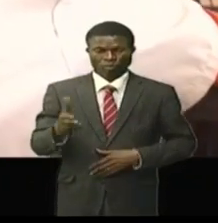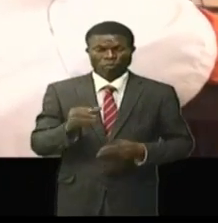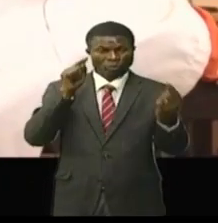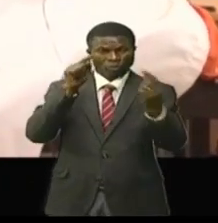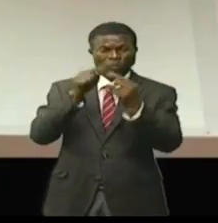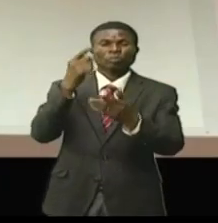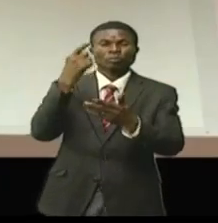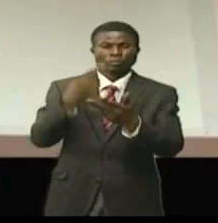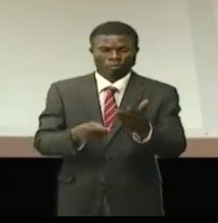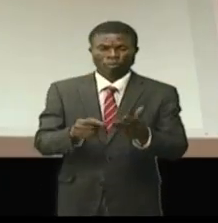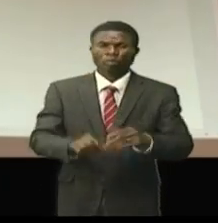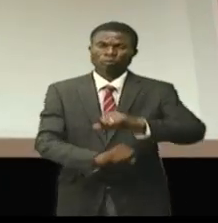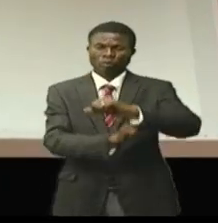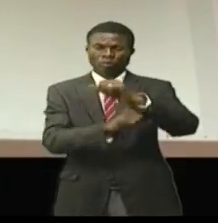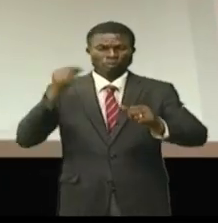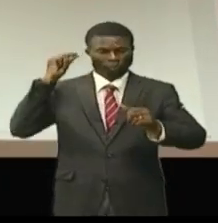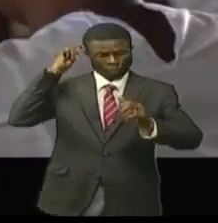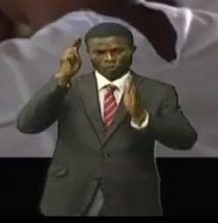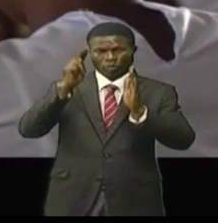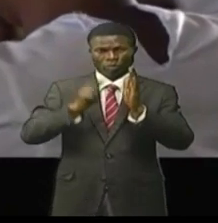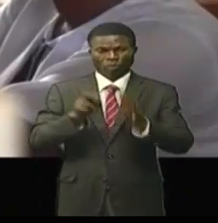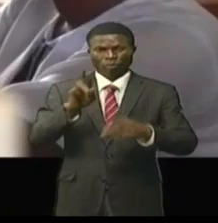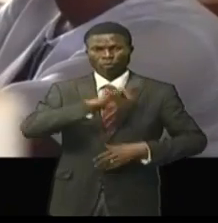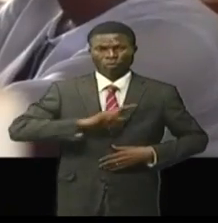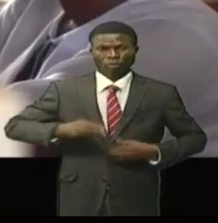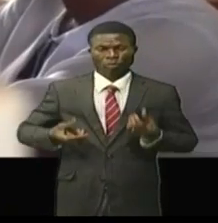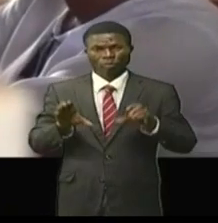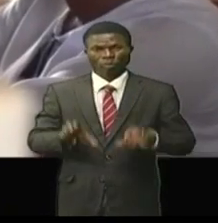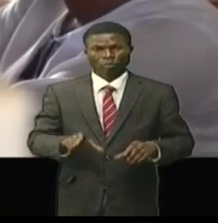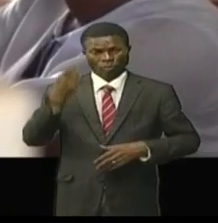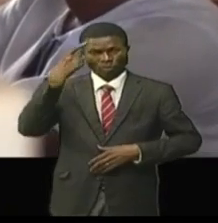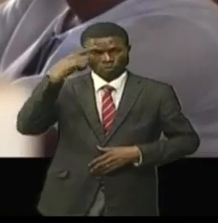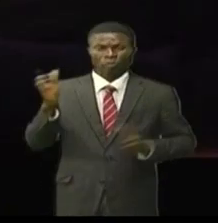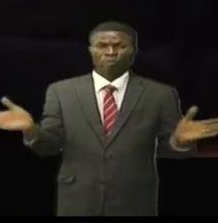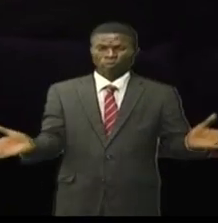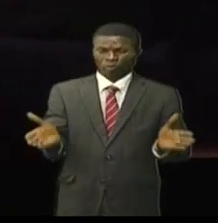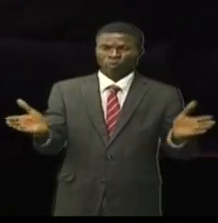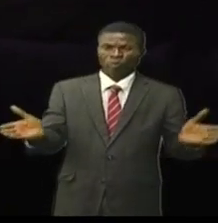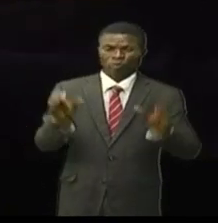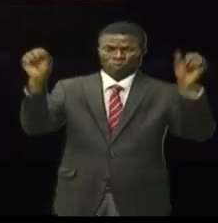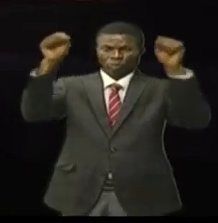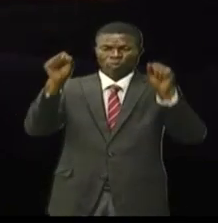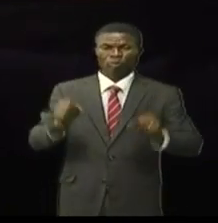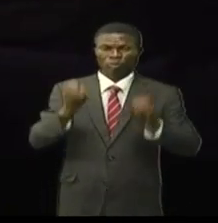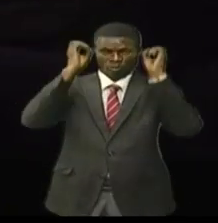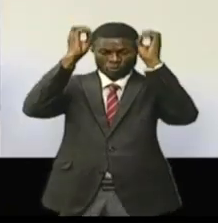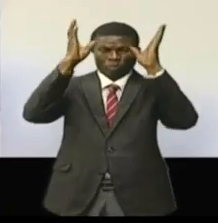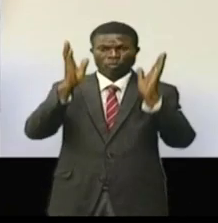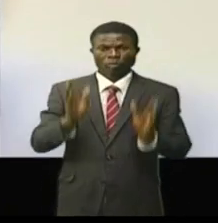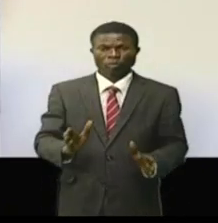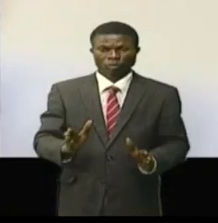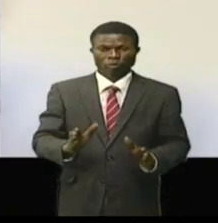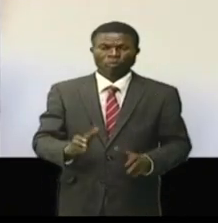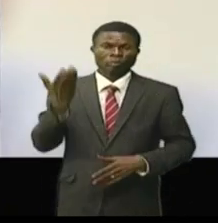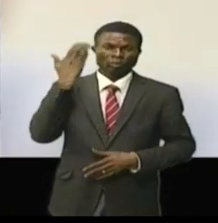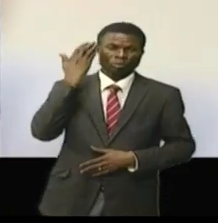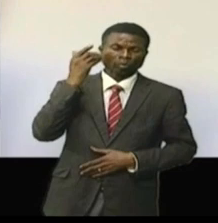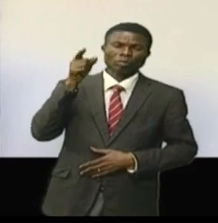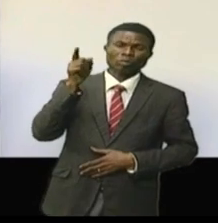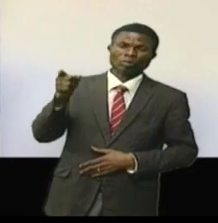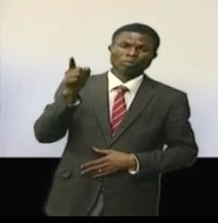Objectif, accompagner le gouvernement de la République démocratique du Congo pour renforcer son système éducatif. Arnaud